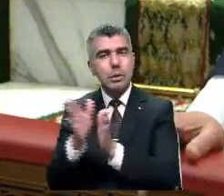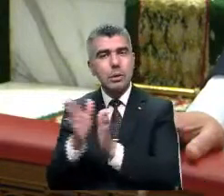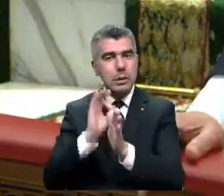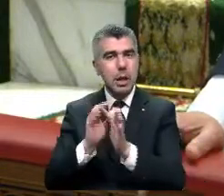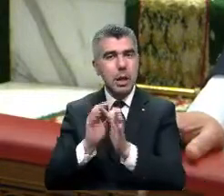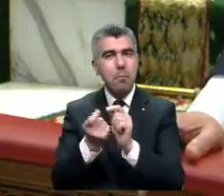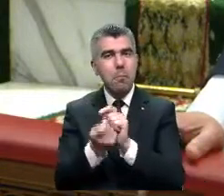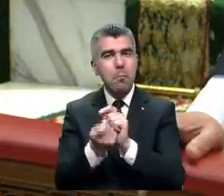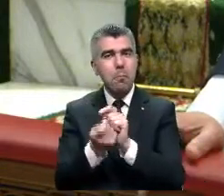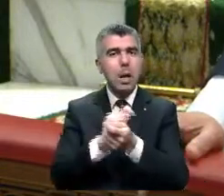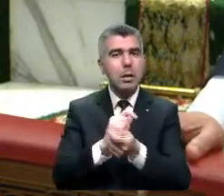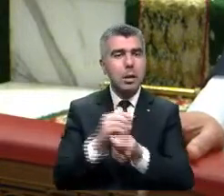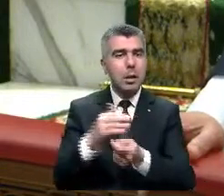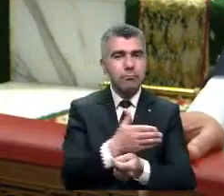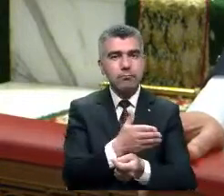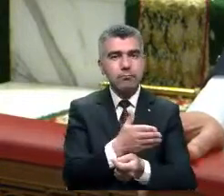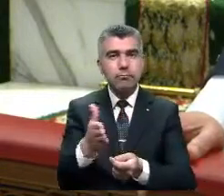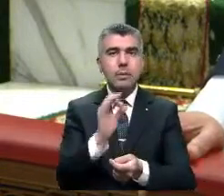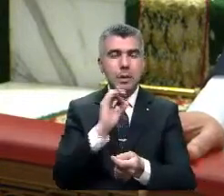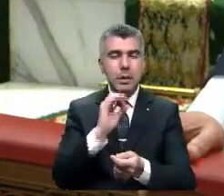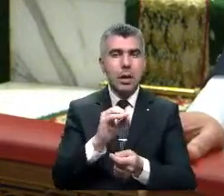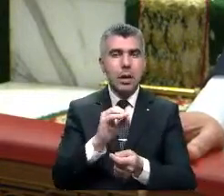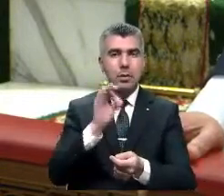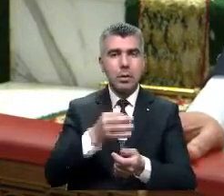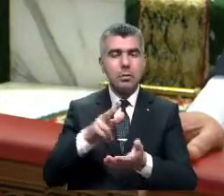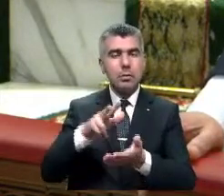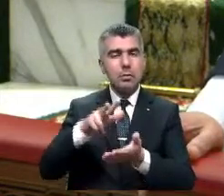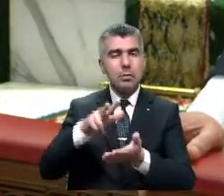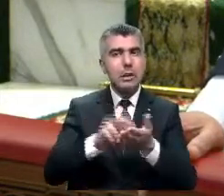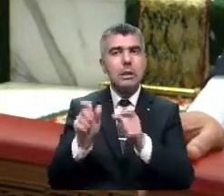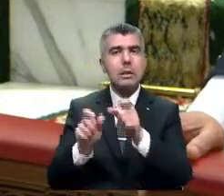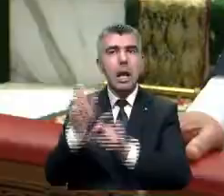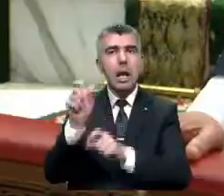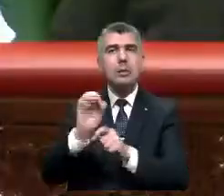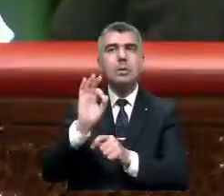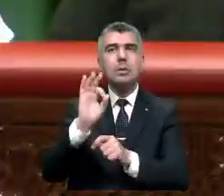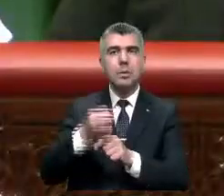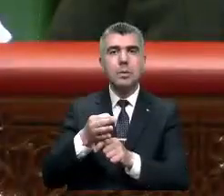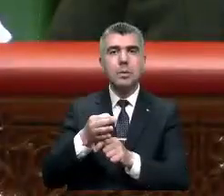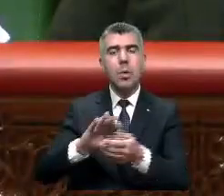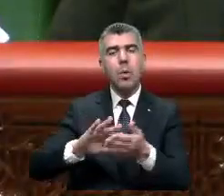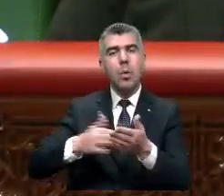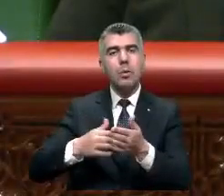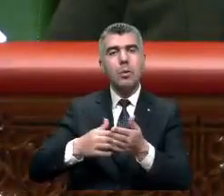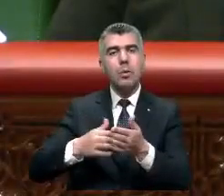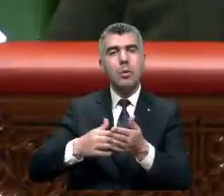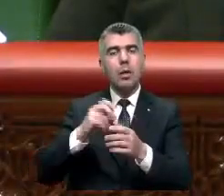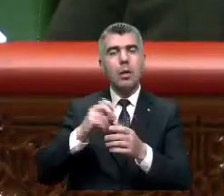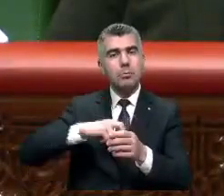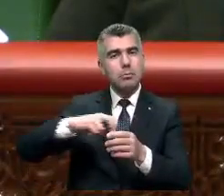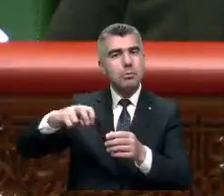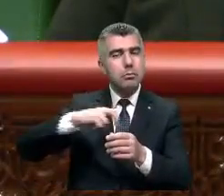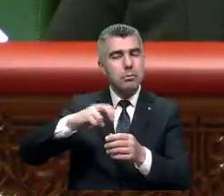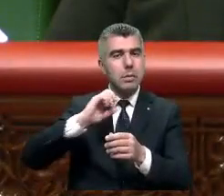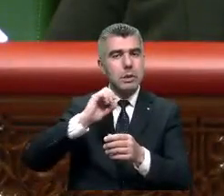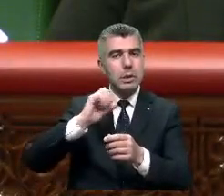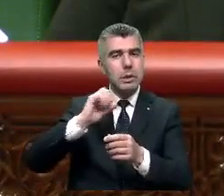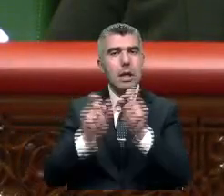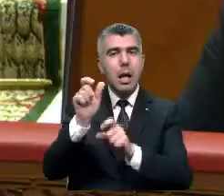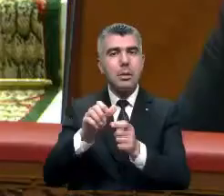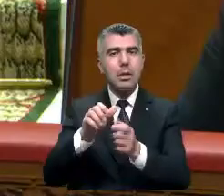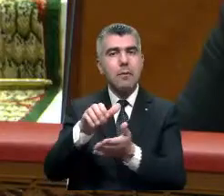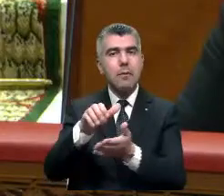تمديد او تغيير المسارات او الترخيص الاستثنائي لبعض المهنيين من اجل تلبيه حاجيه التنقل بالنسبه